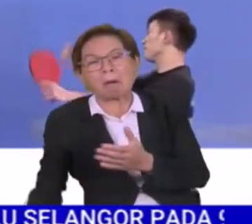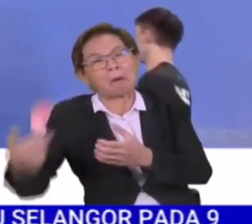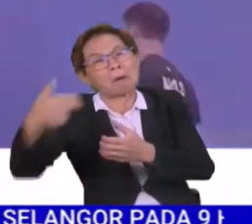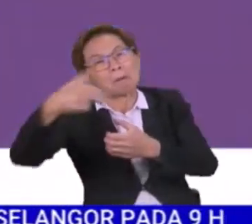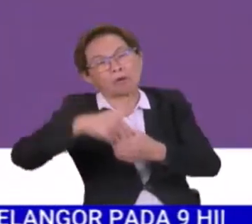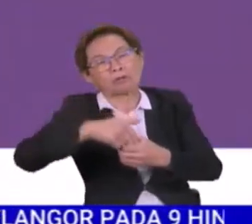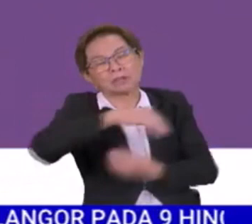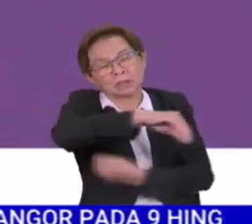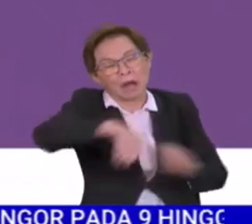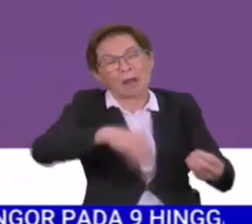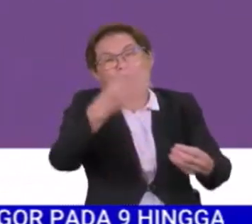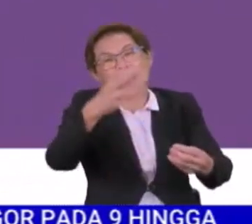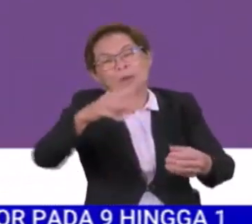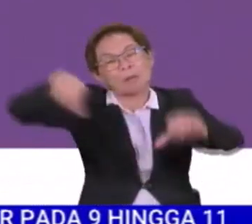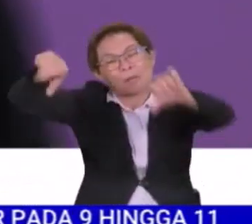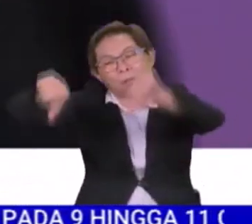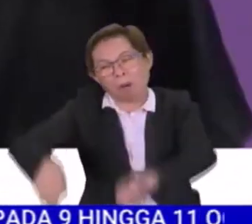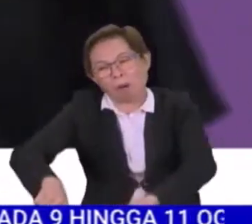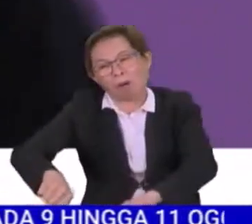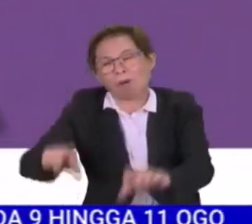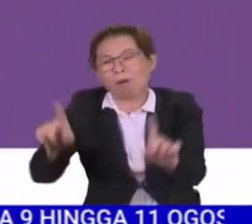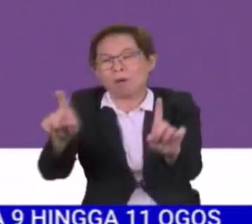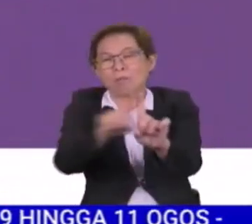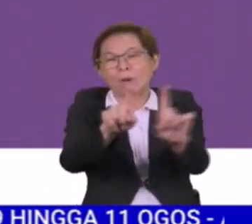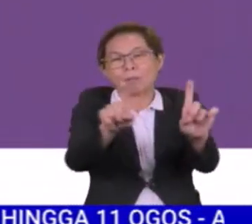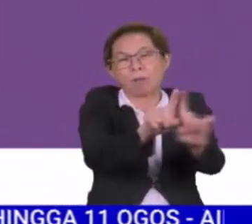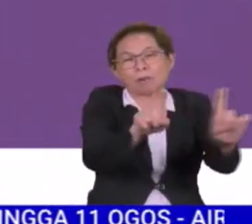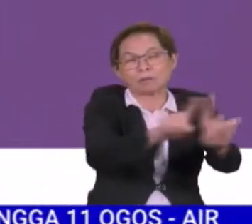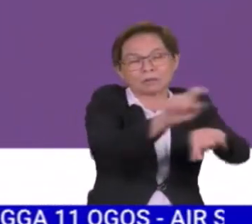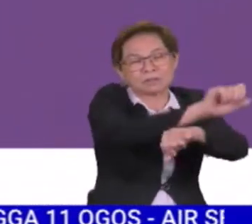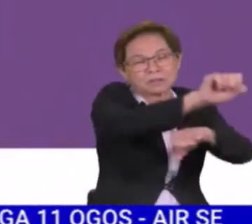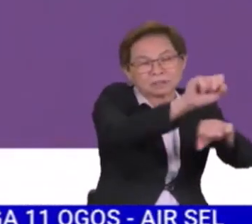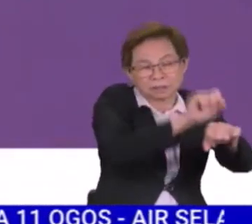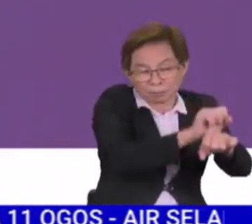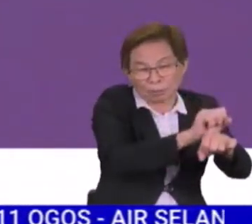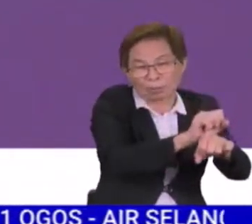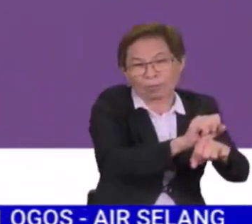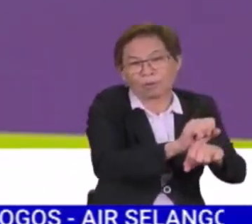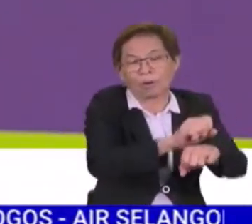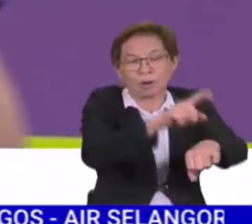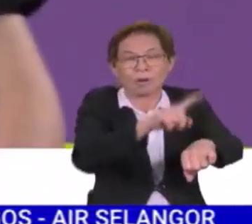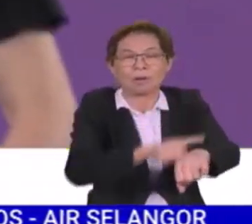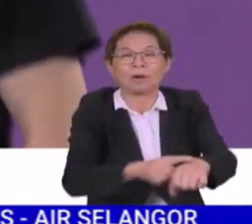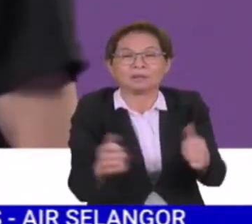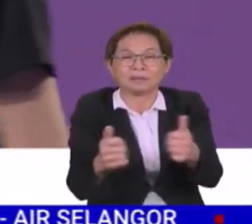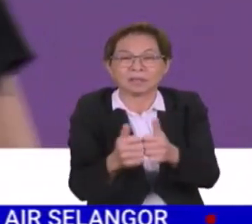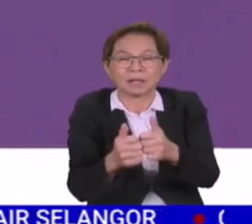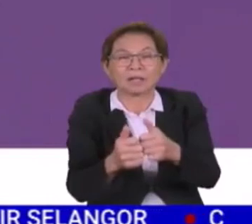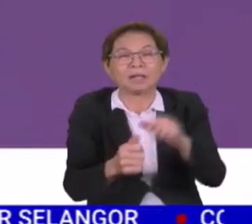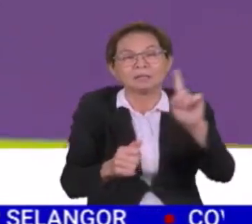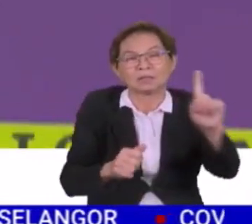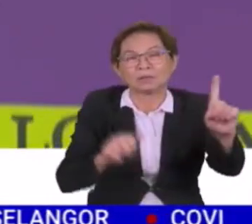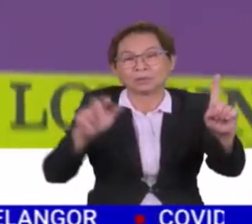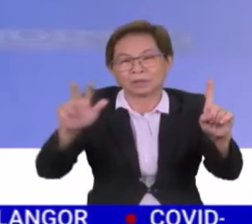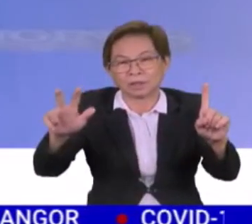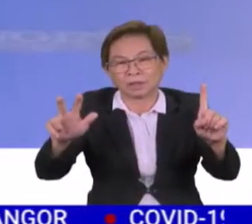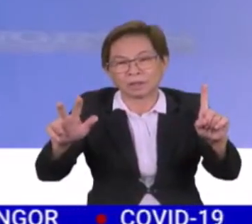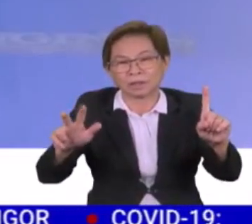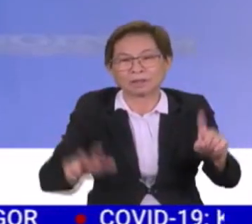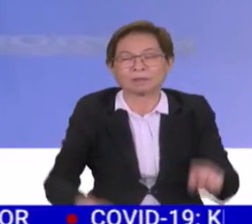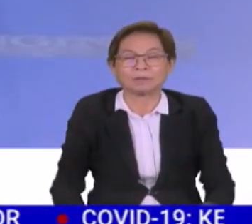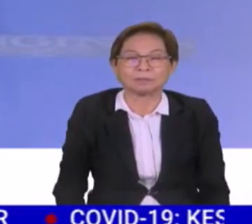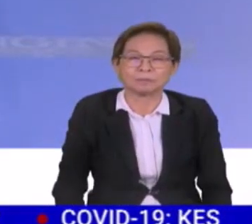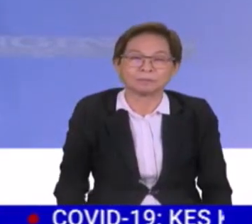16 selepas tewas menentang gandingan Singapura, Clarence Chiu, Ethan Poh dengan keputusan 1-3. Chi